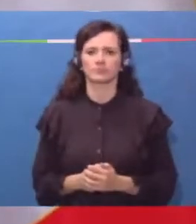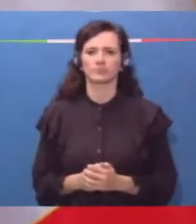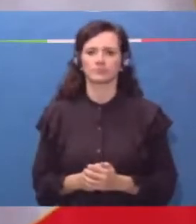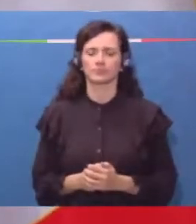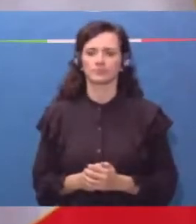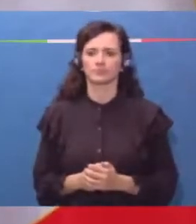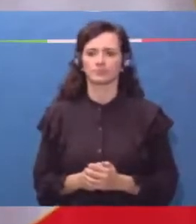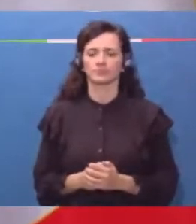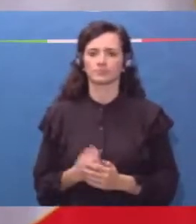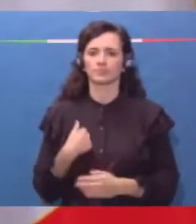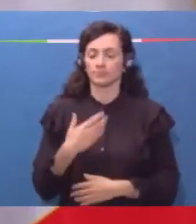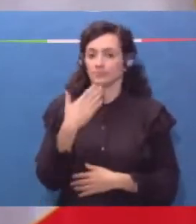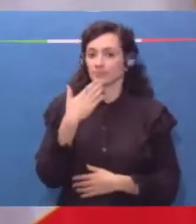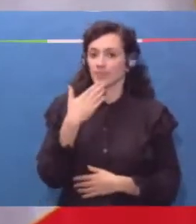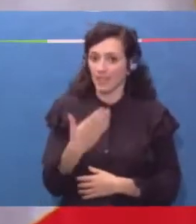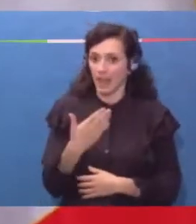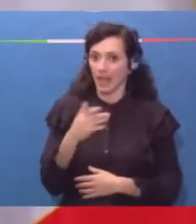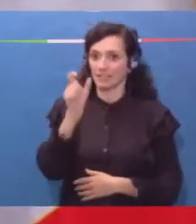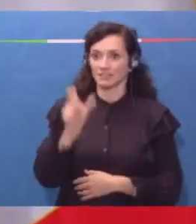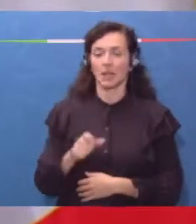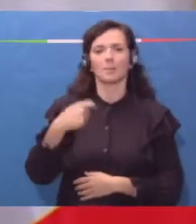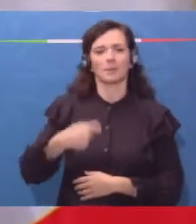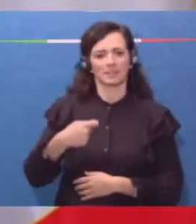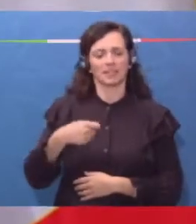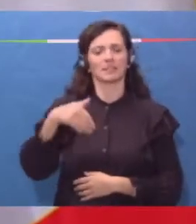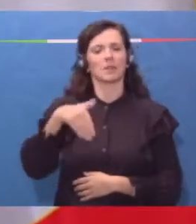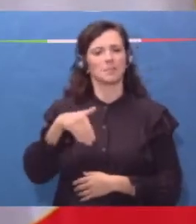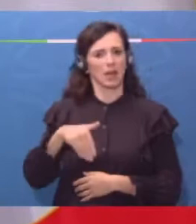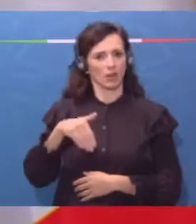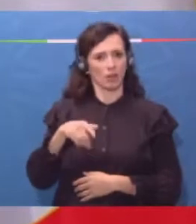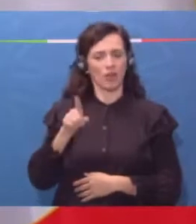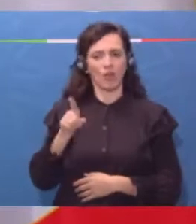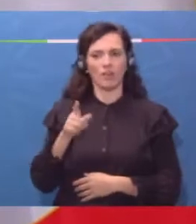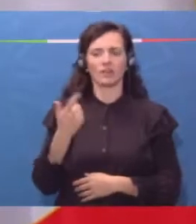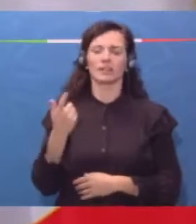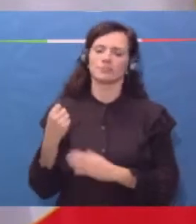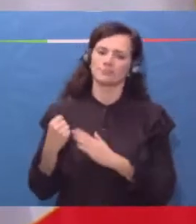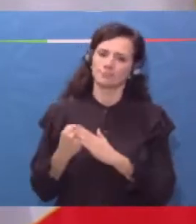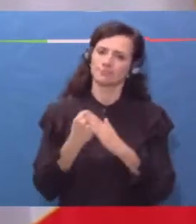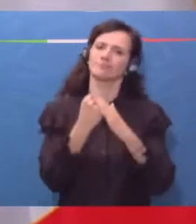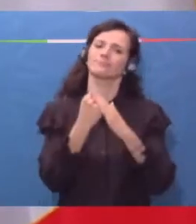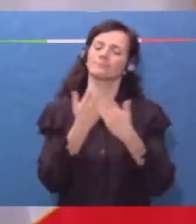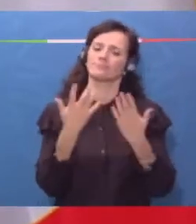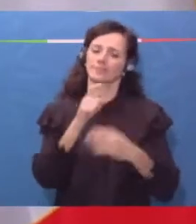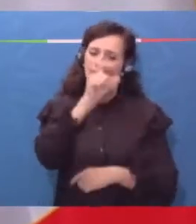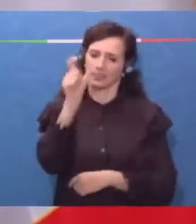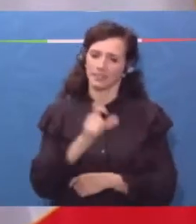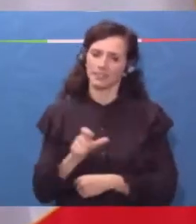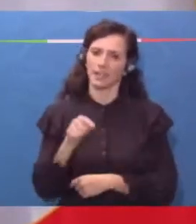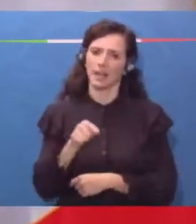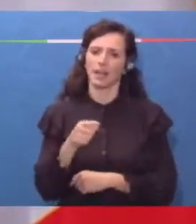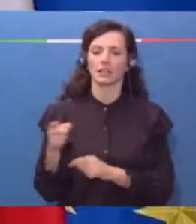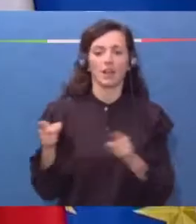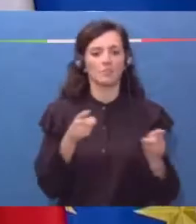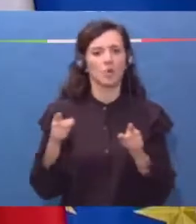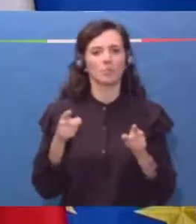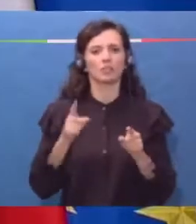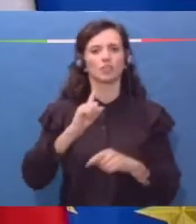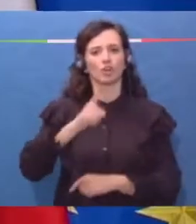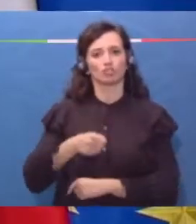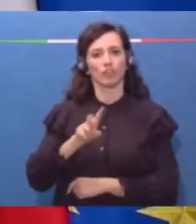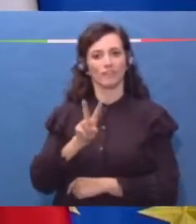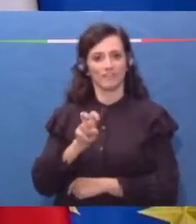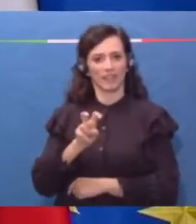Voglio ringraziare il Presidente Macron anche per l'appoggio che ha dato all'Italia durante lo svolgimento del G20.